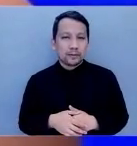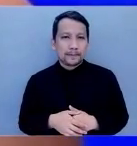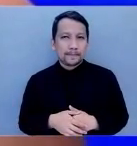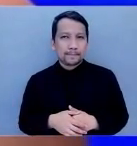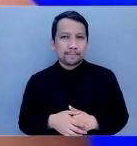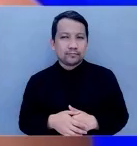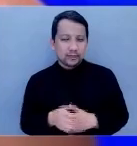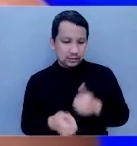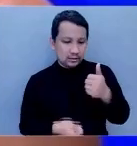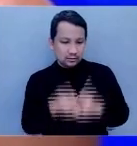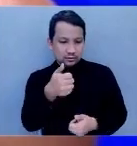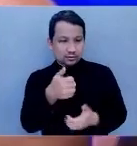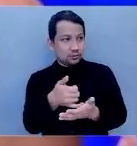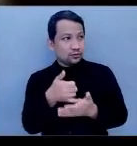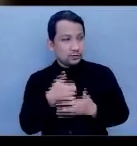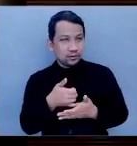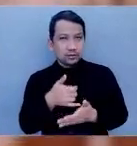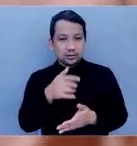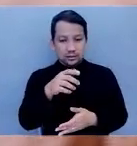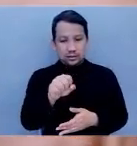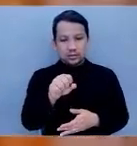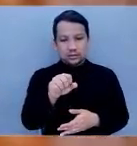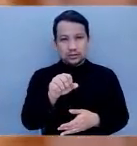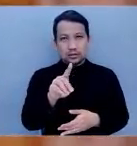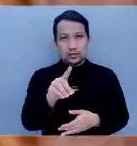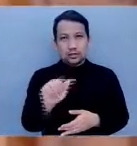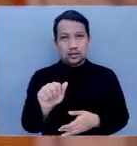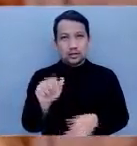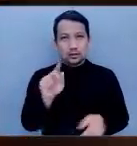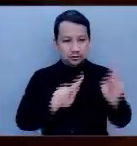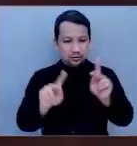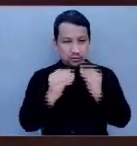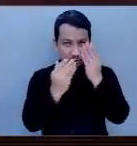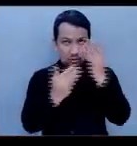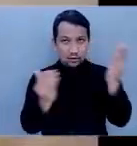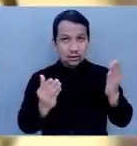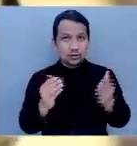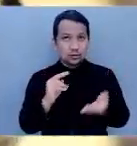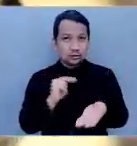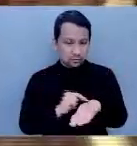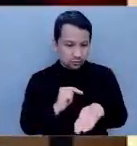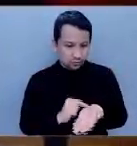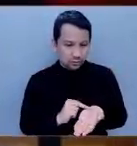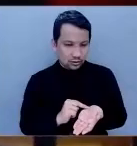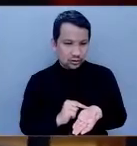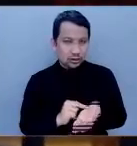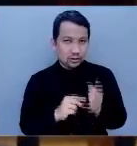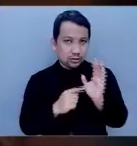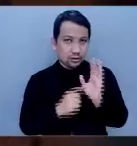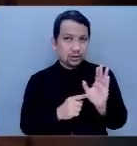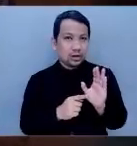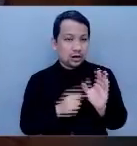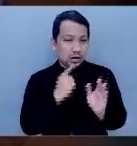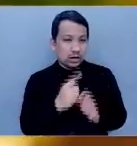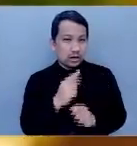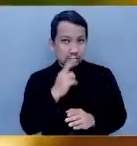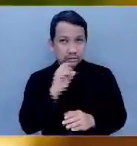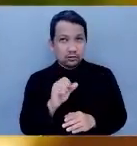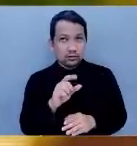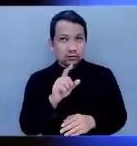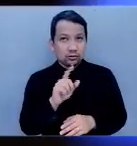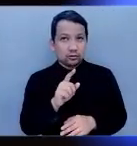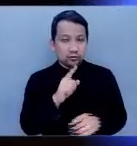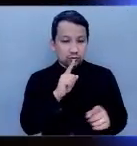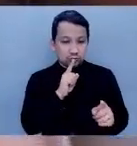Nakuha ni Kathryn ng award sa SDA dahil sa kanyang performance bilang isang nurse sa hit rom-com series na Too Good to